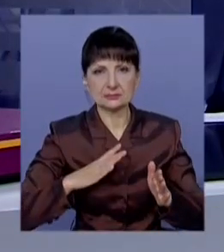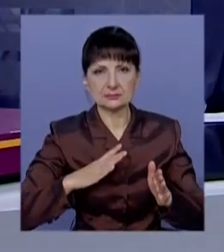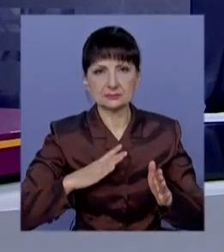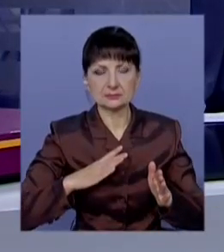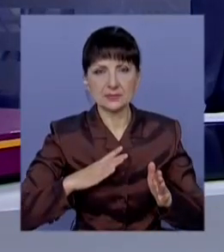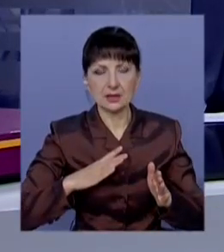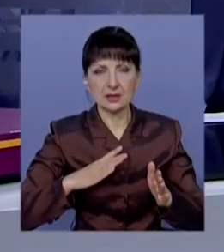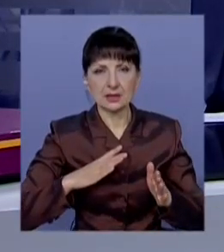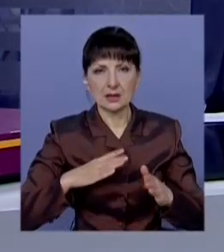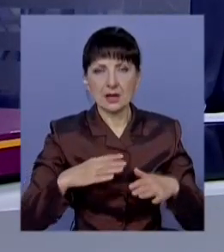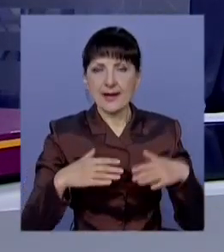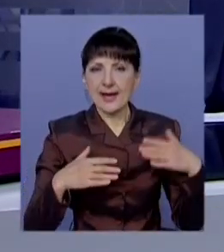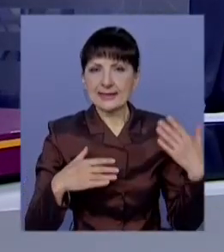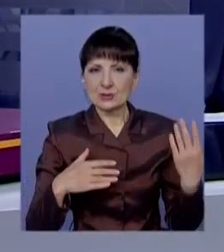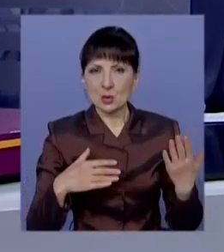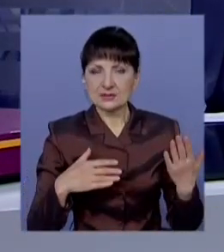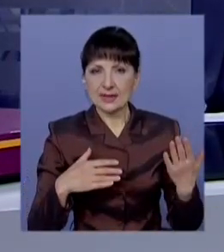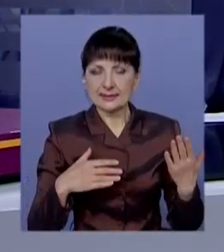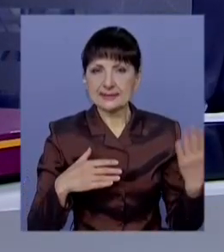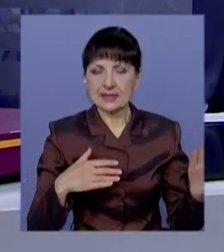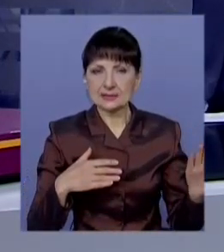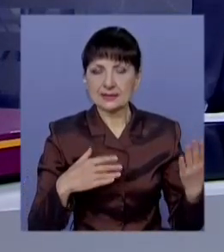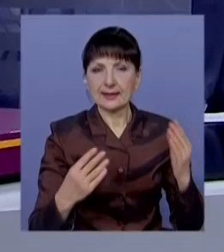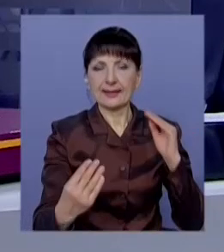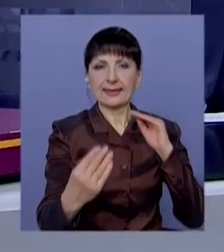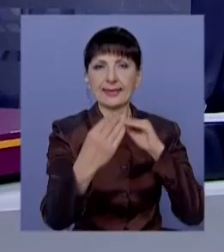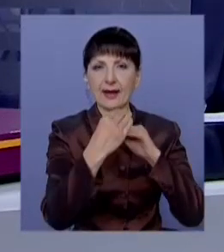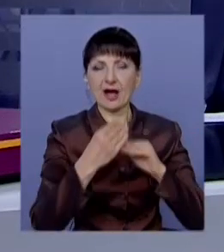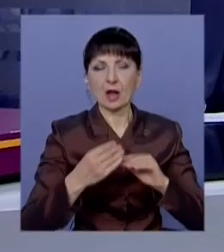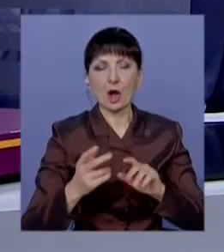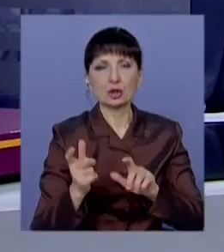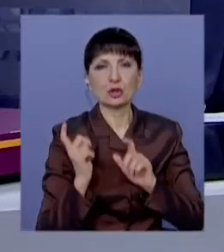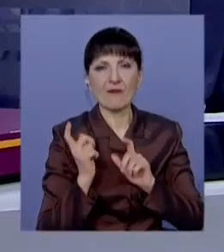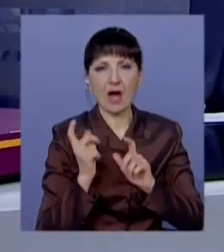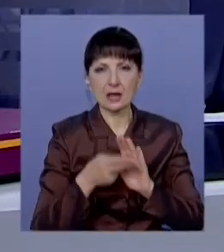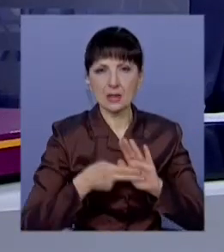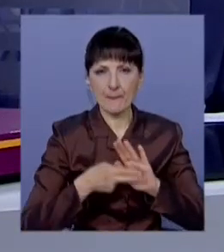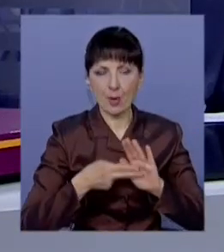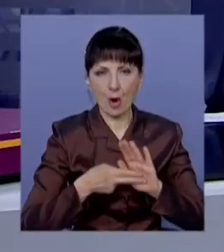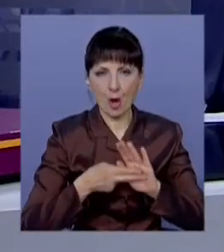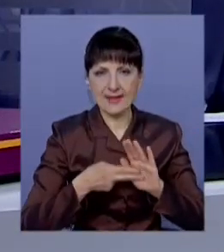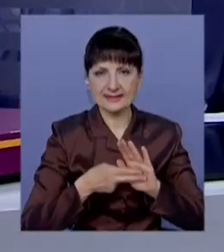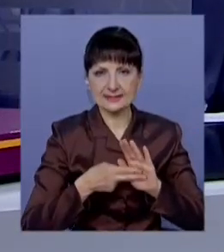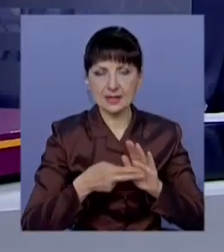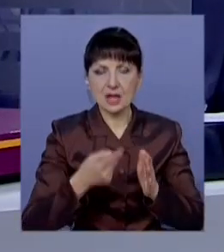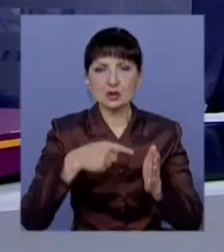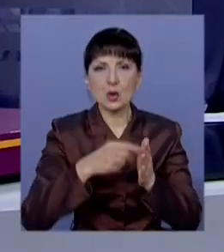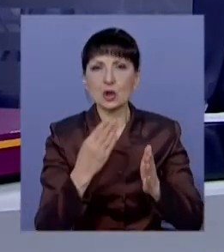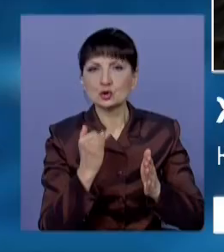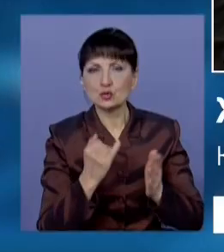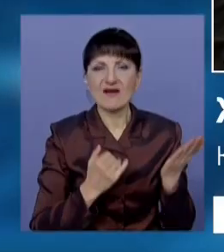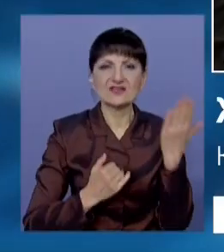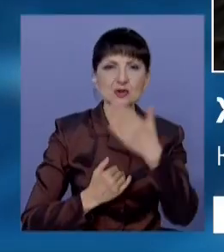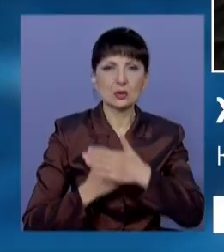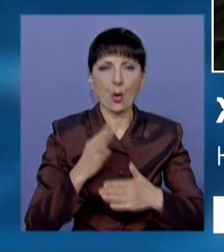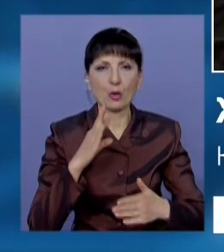с другой стороны, с противоположной стороны ехал товарный поезд со стороны города Шу в сторону